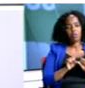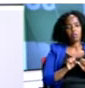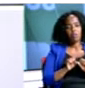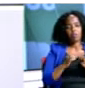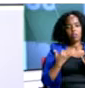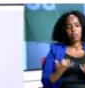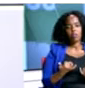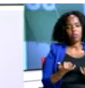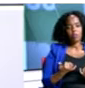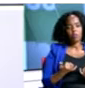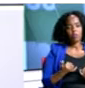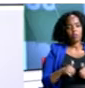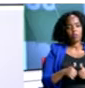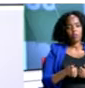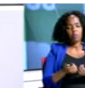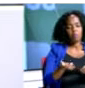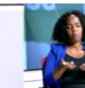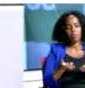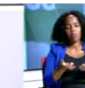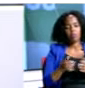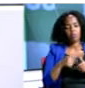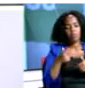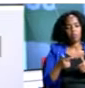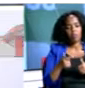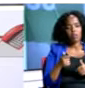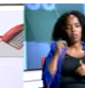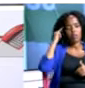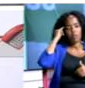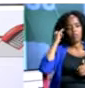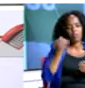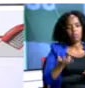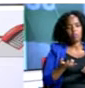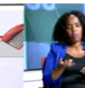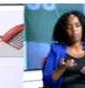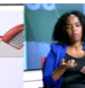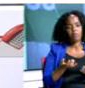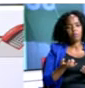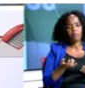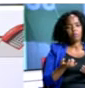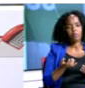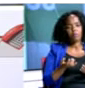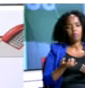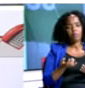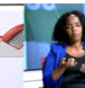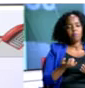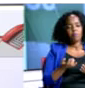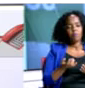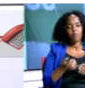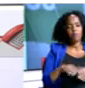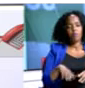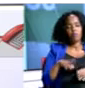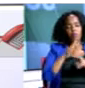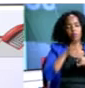inni suni akam yisu barbali good tol maam dira haye